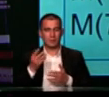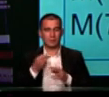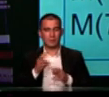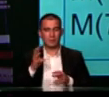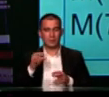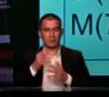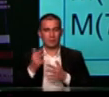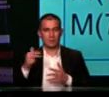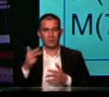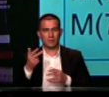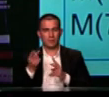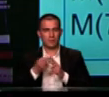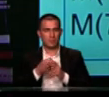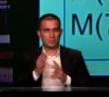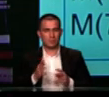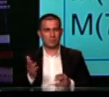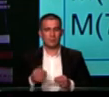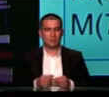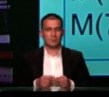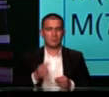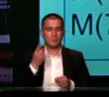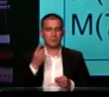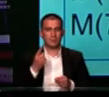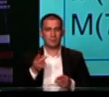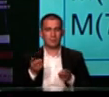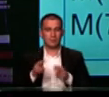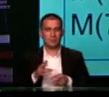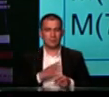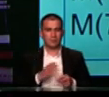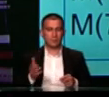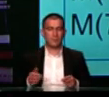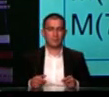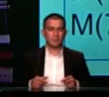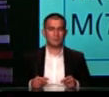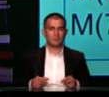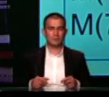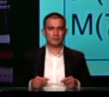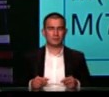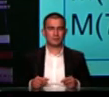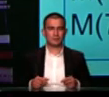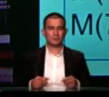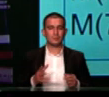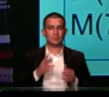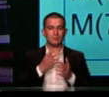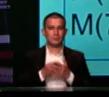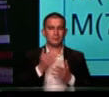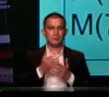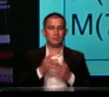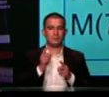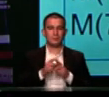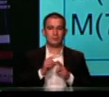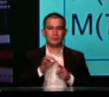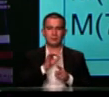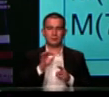33, ya'ni 33'ga bo'lganimizda 1 qoldiq hosil bo'ldi. Va shifr